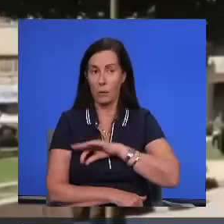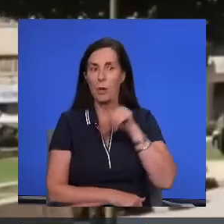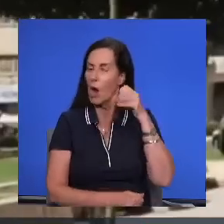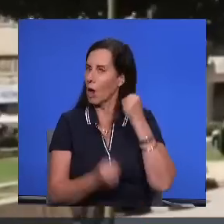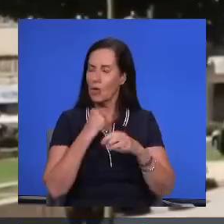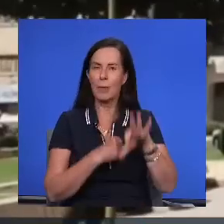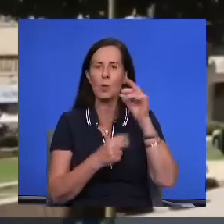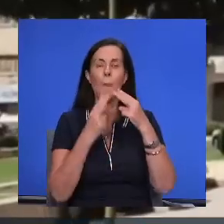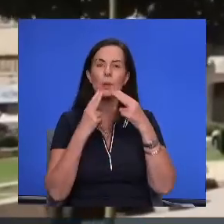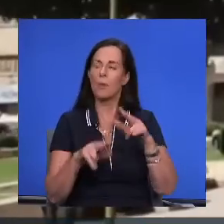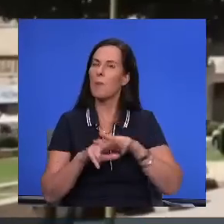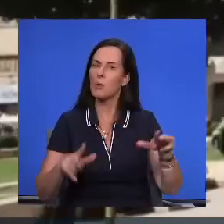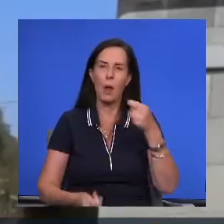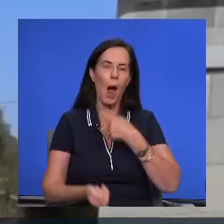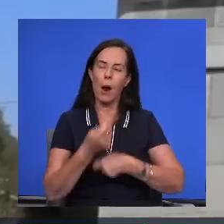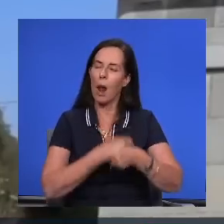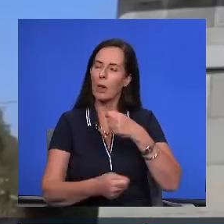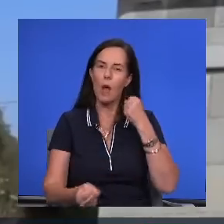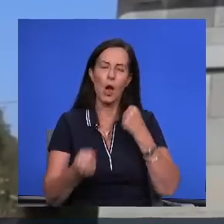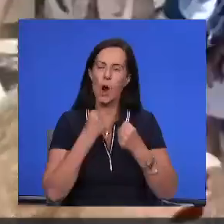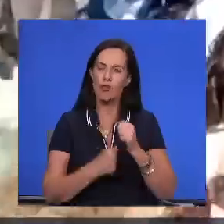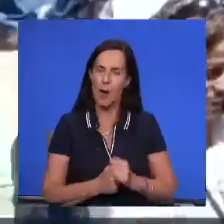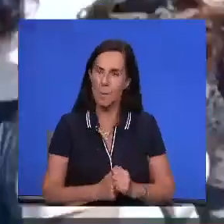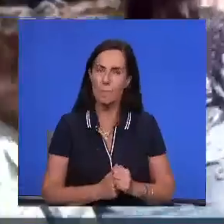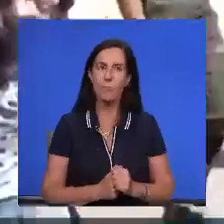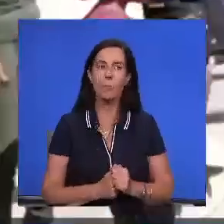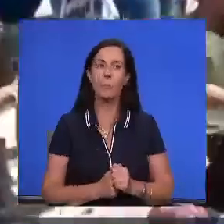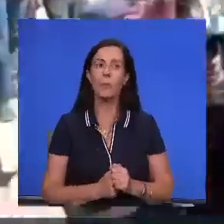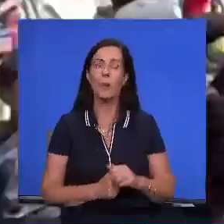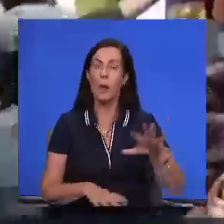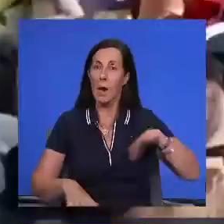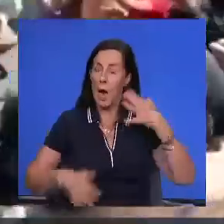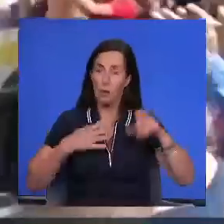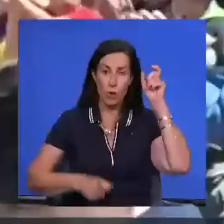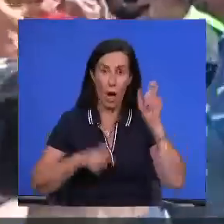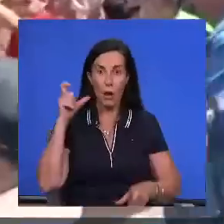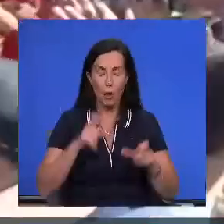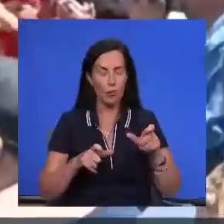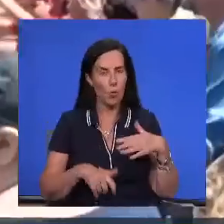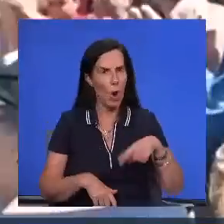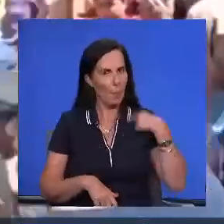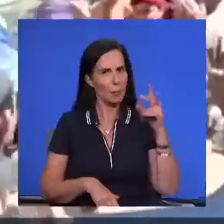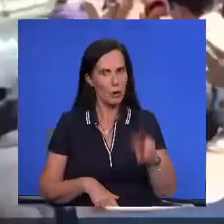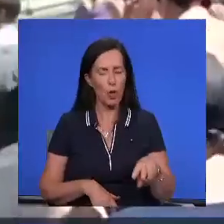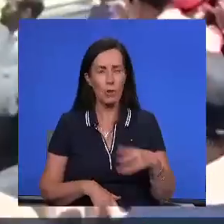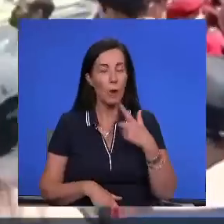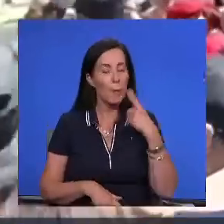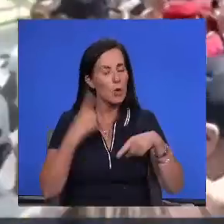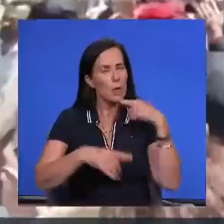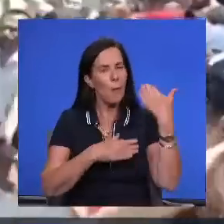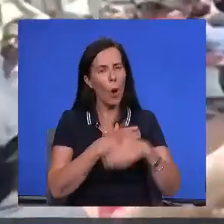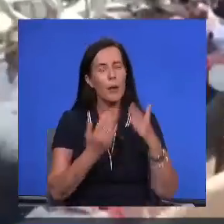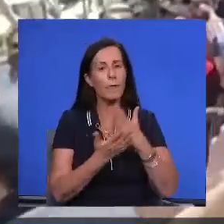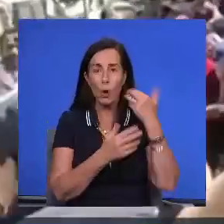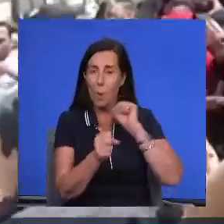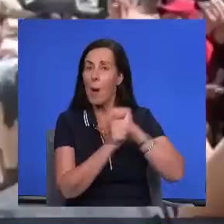למצוא פתרונות למשבר הכלכלי באזורי שליטתו. הזעם הציבורי כבר מבעבע זמן רב, ובשנים האחרונות כבר היו